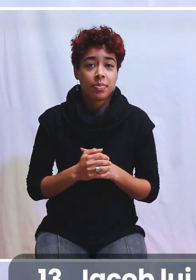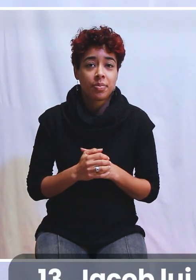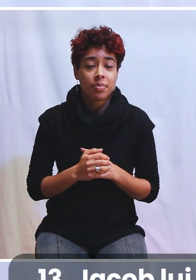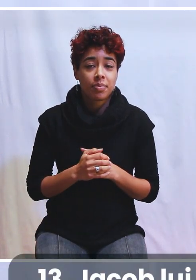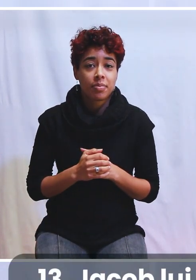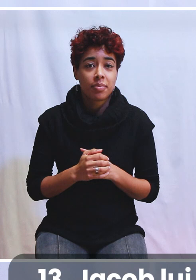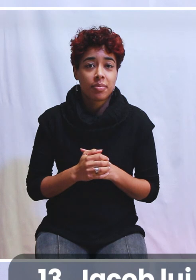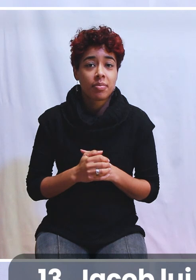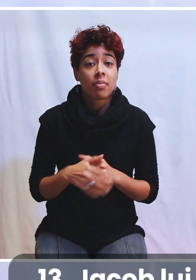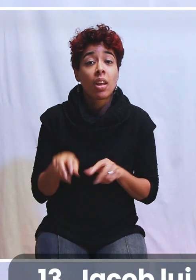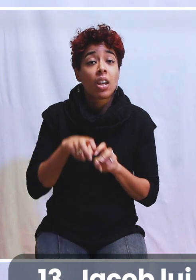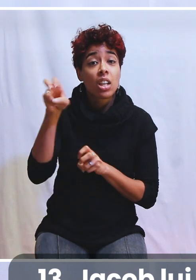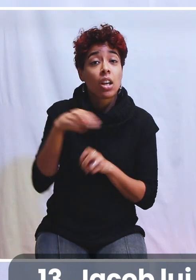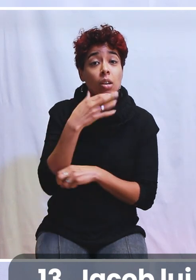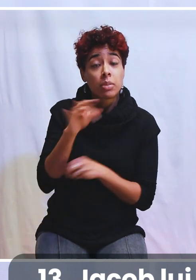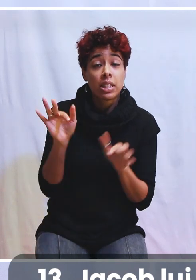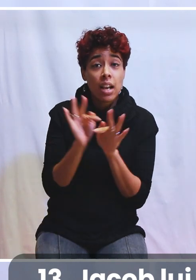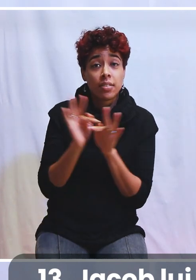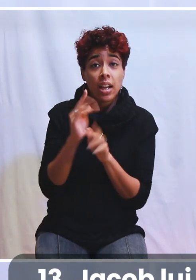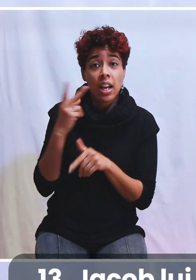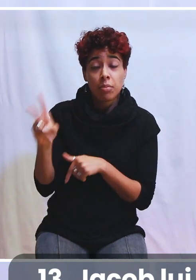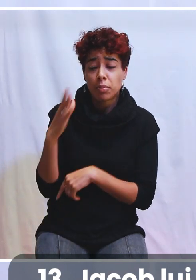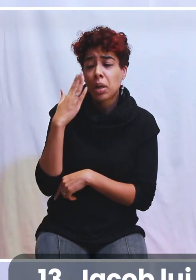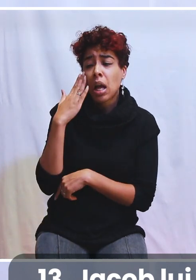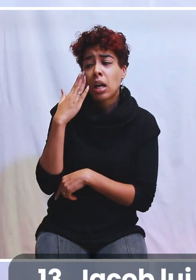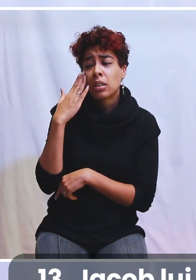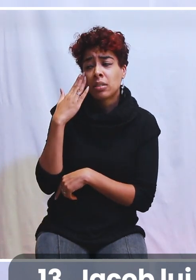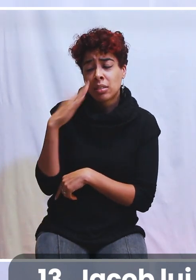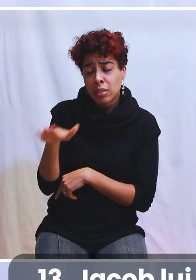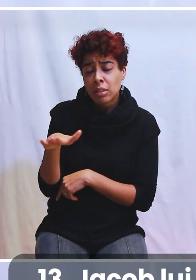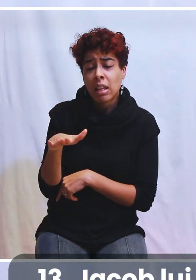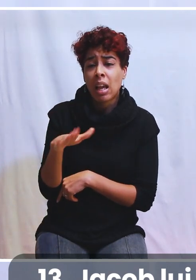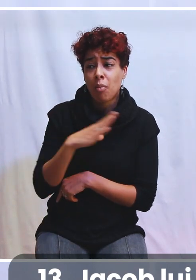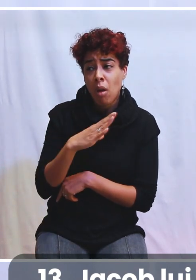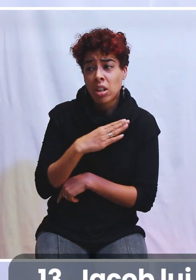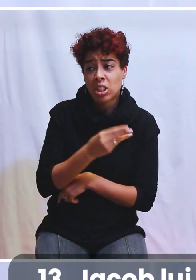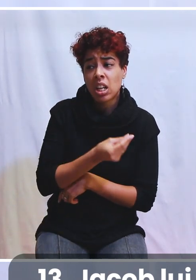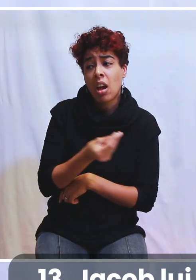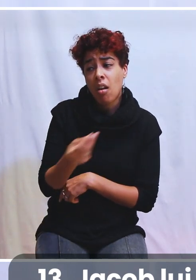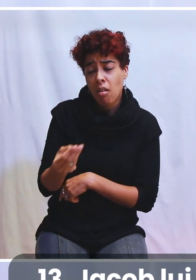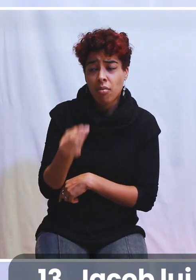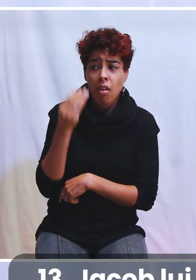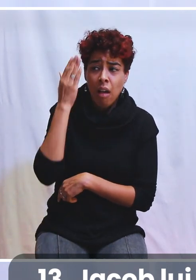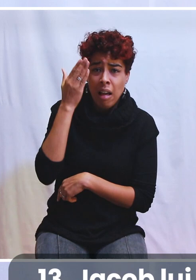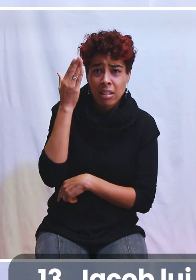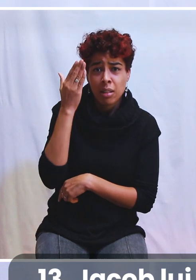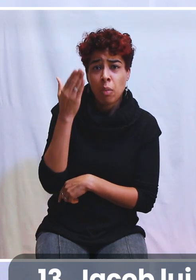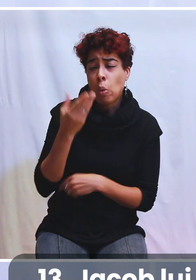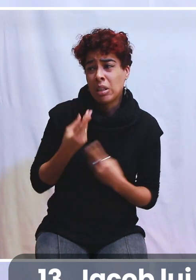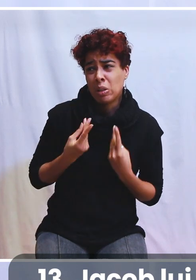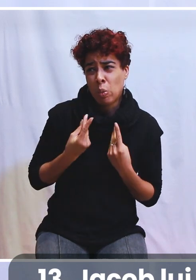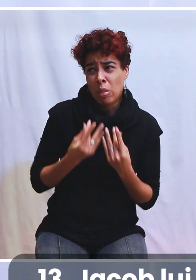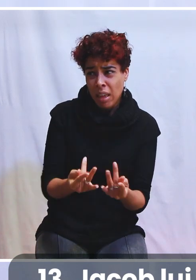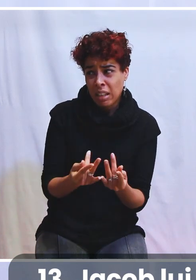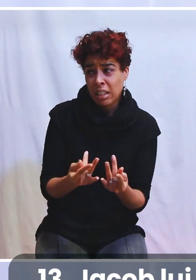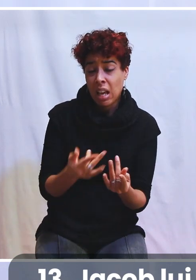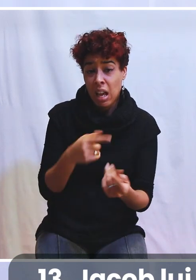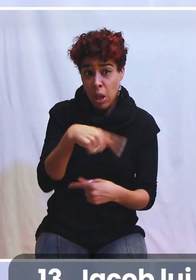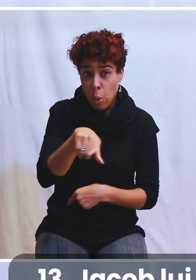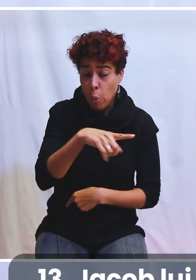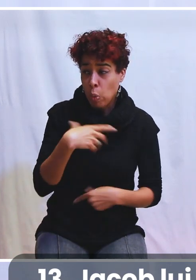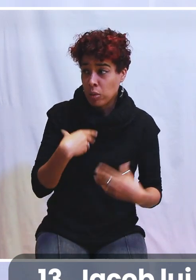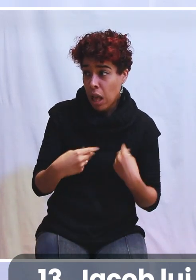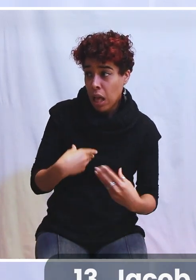sont délicats et que j'ai des brebis et des vaches qui allaitent. Si l'on forçait leur marche un seul jour, tout le